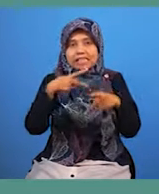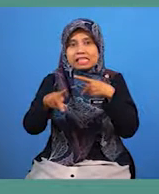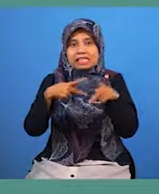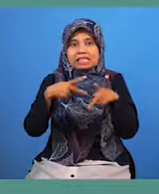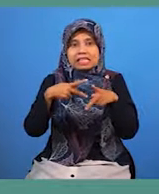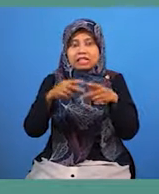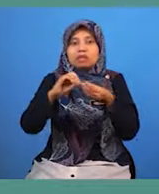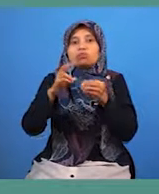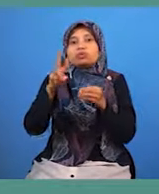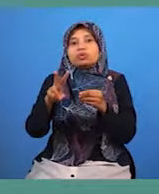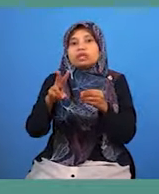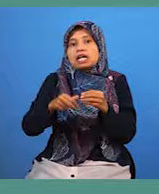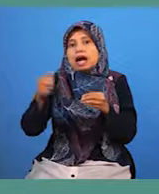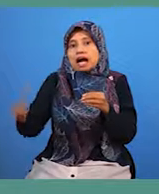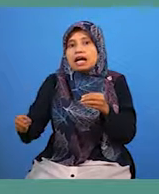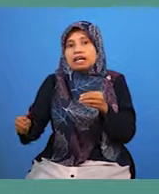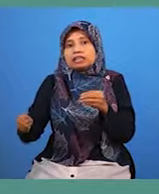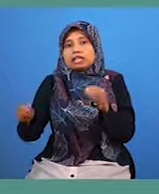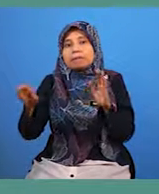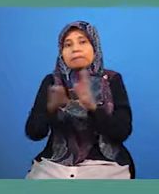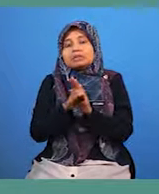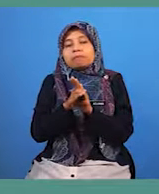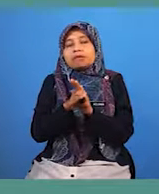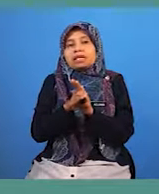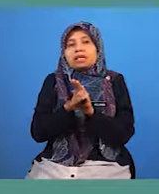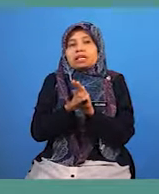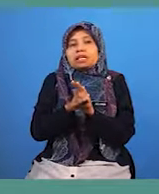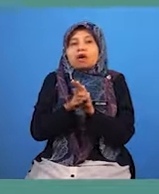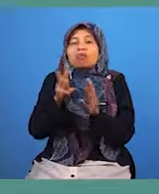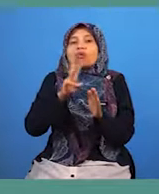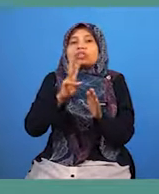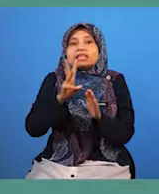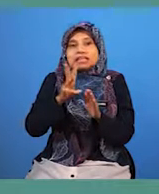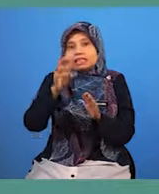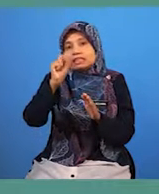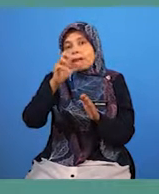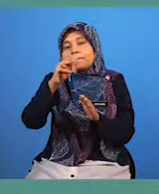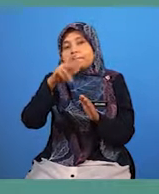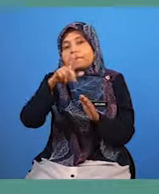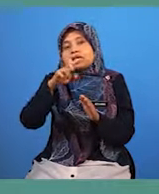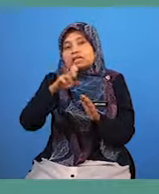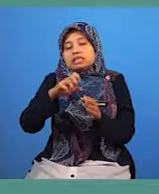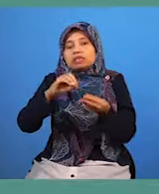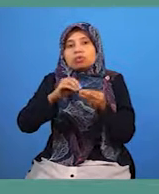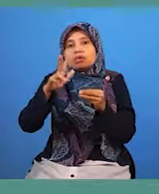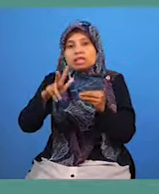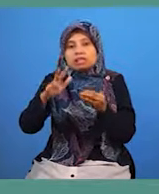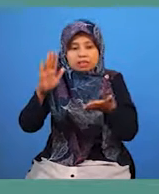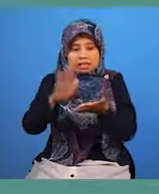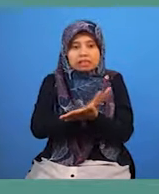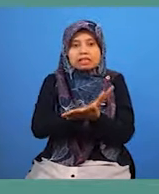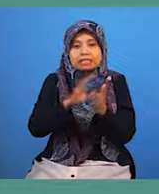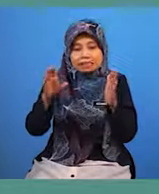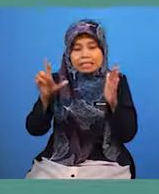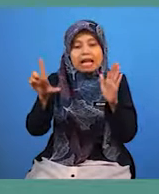yang kedua adalah alat persamplan ataupun water sampler. Bahan yang ketiga adalah kertas